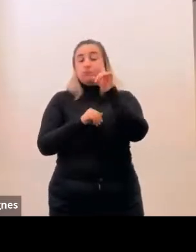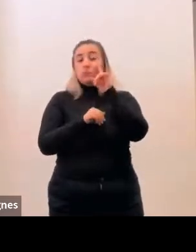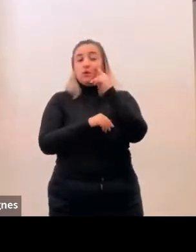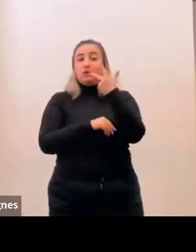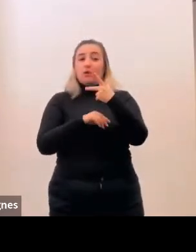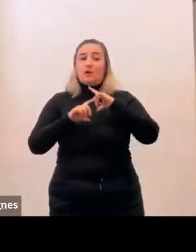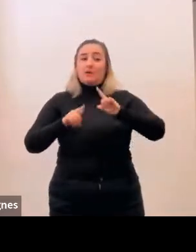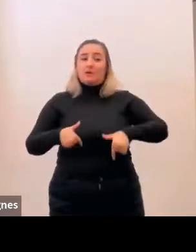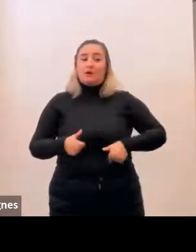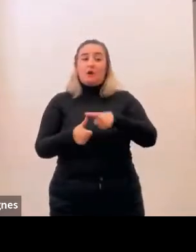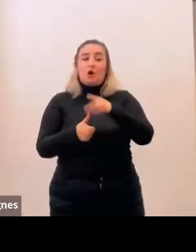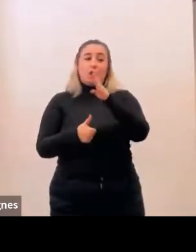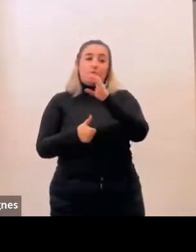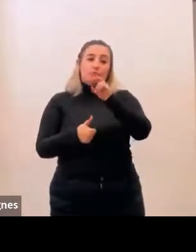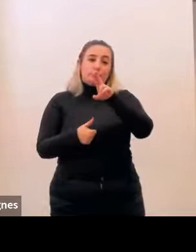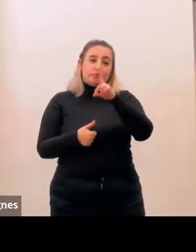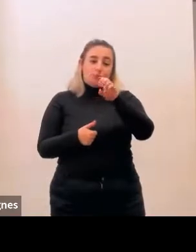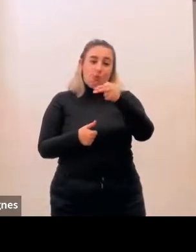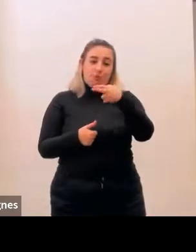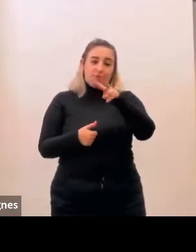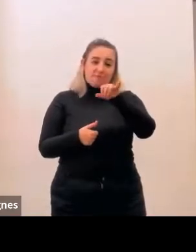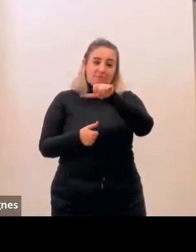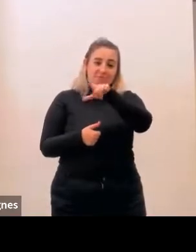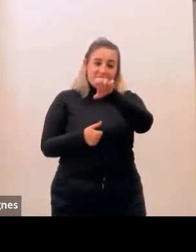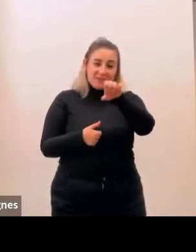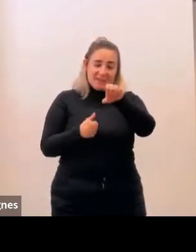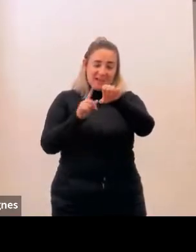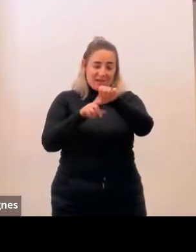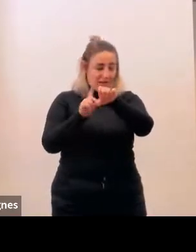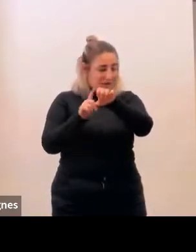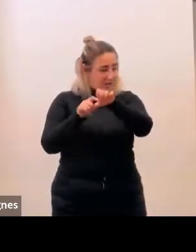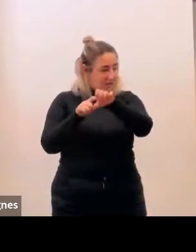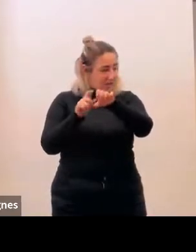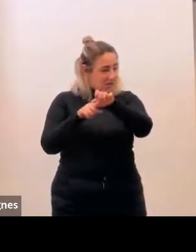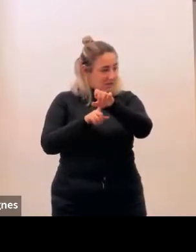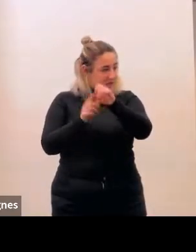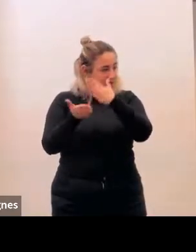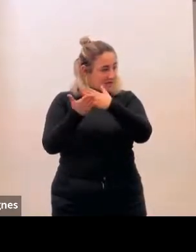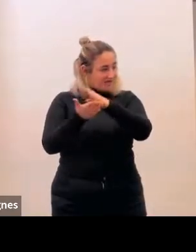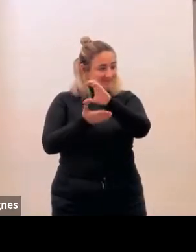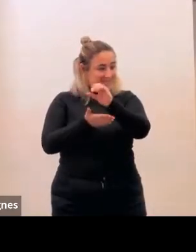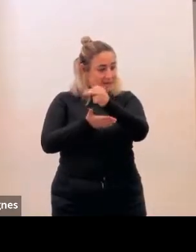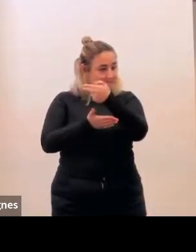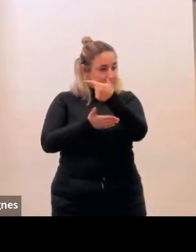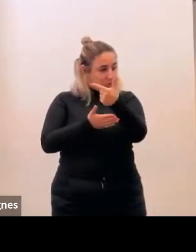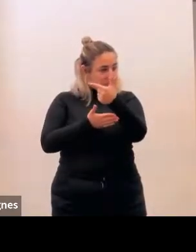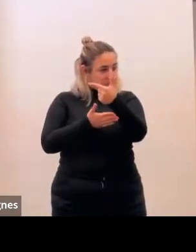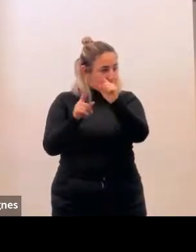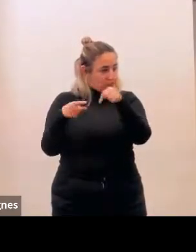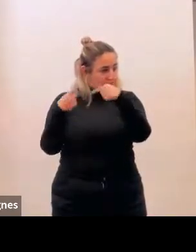écoles Boudonville, qui va emmener ses CM2,